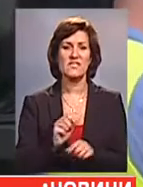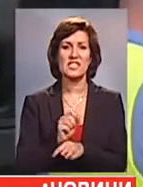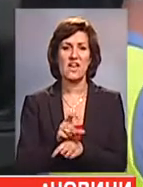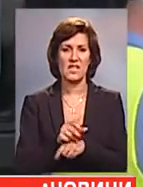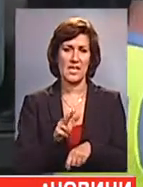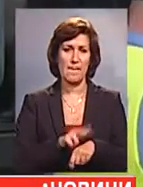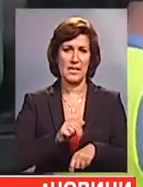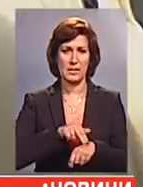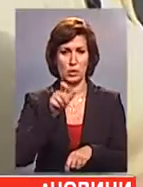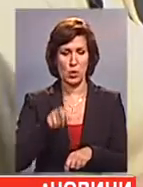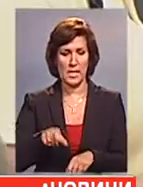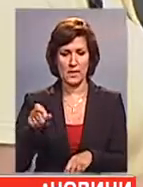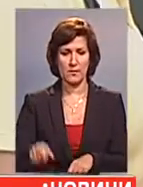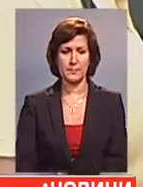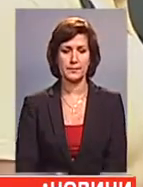завдання міліціонерів.